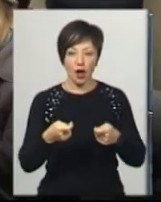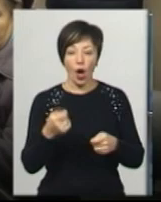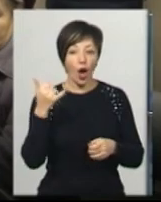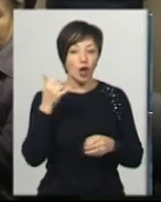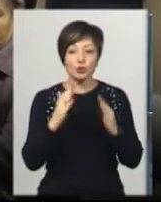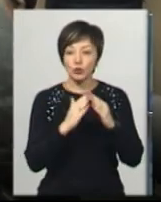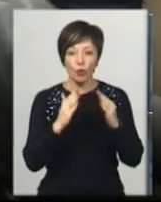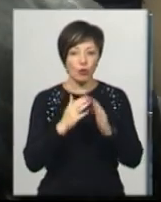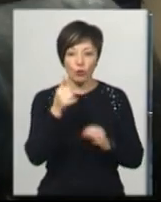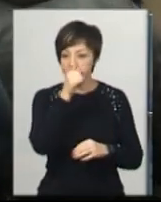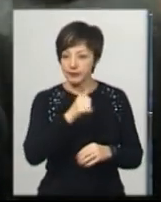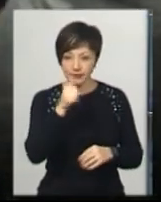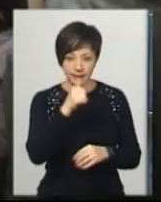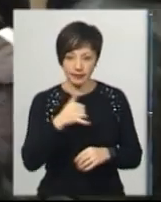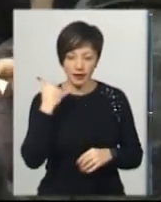не дозвониться.